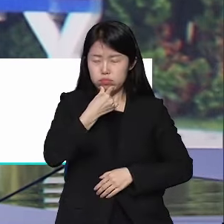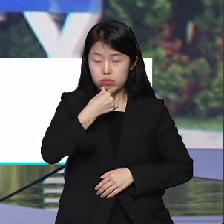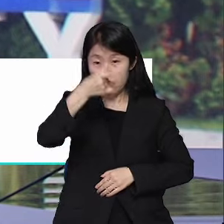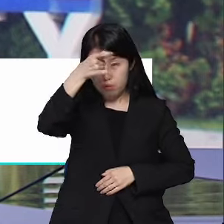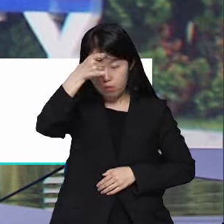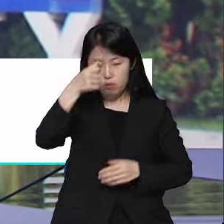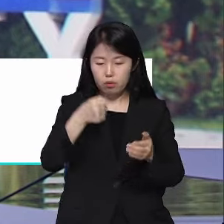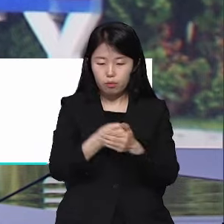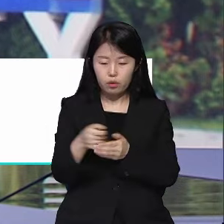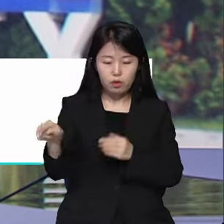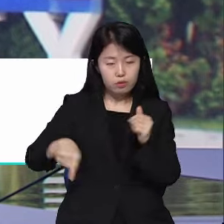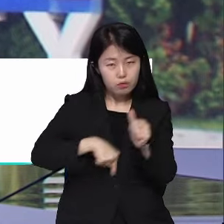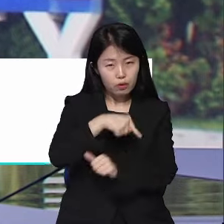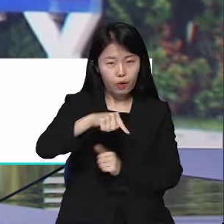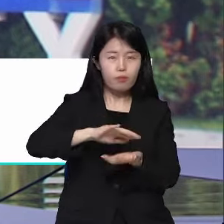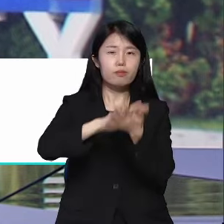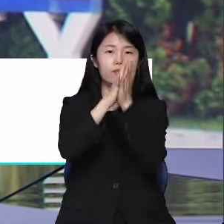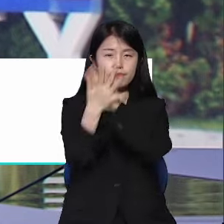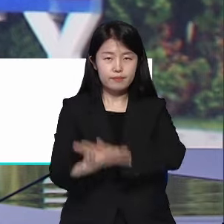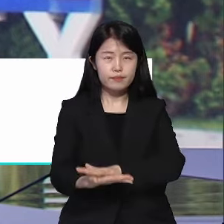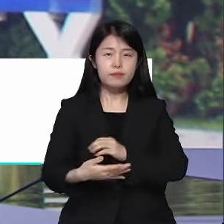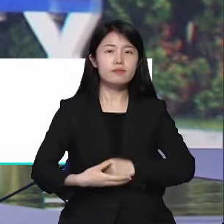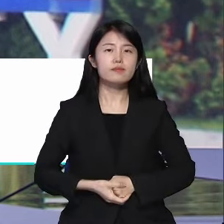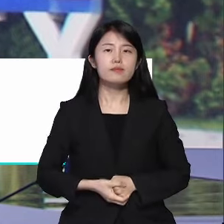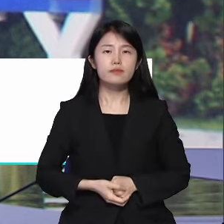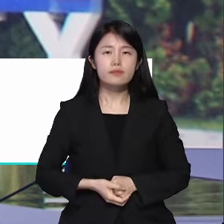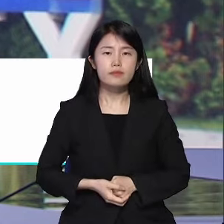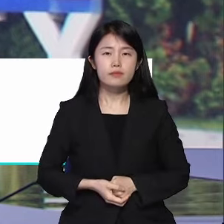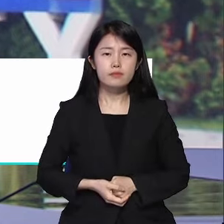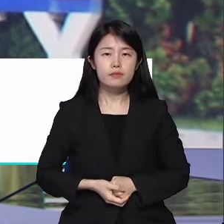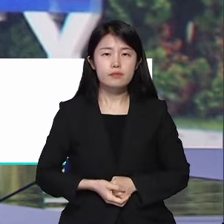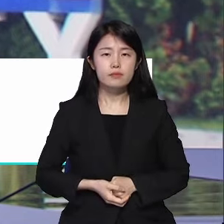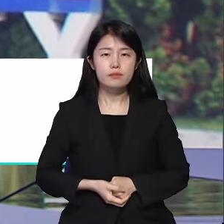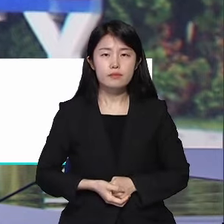새로운 국면을 맡게 됐습니다 박승현 기자가